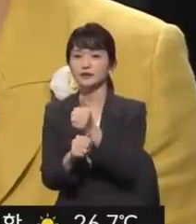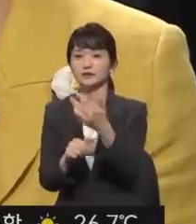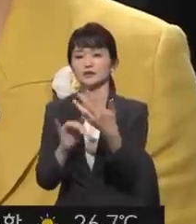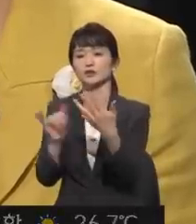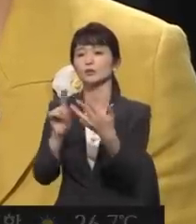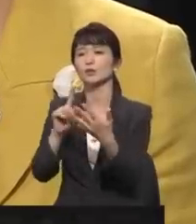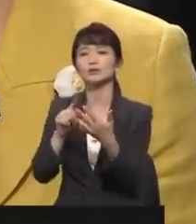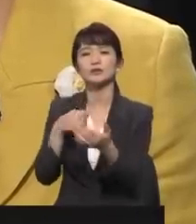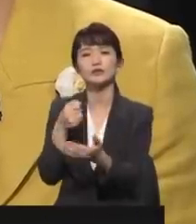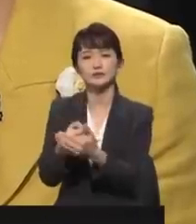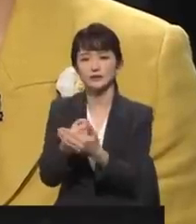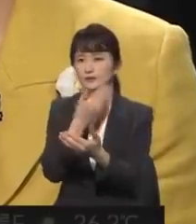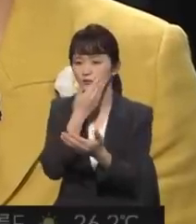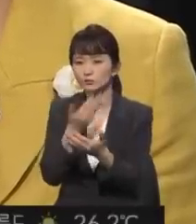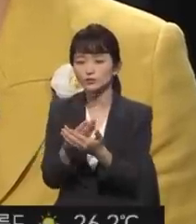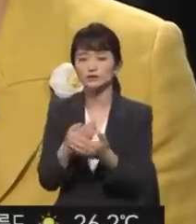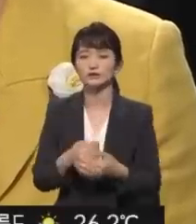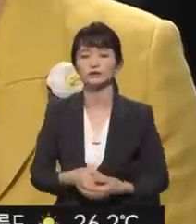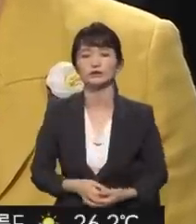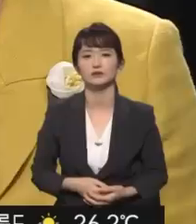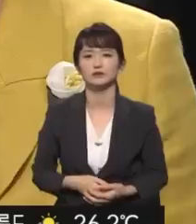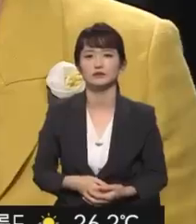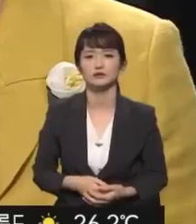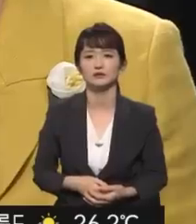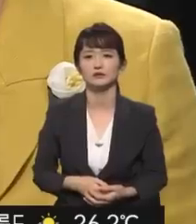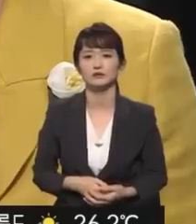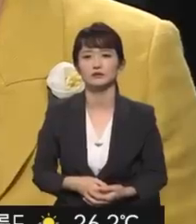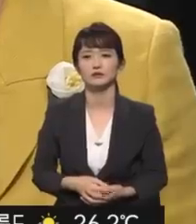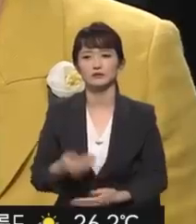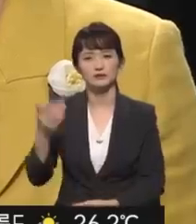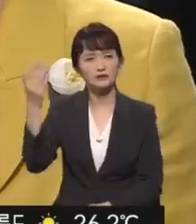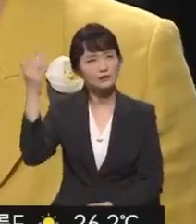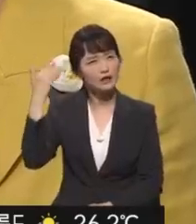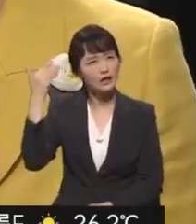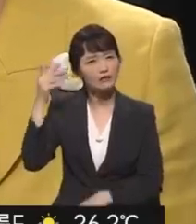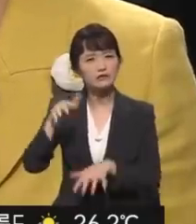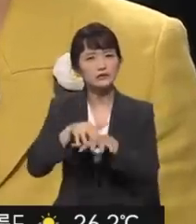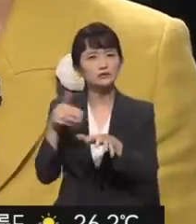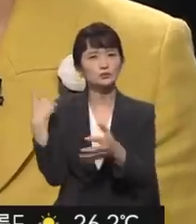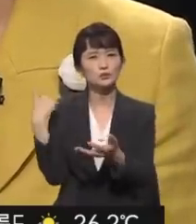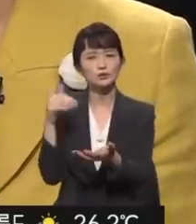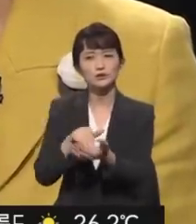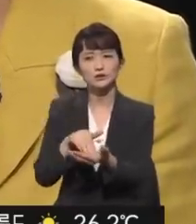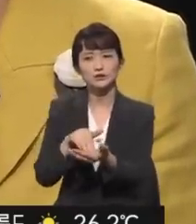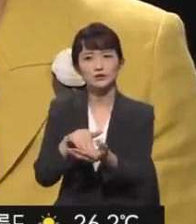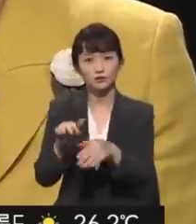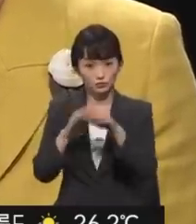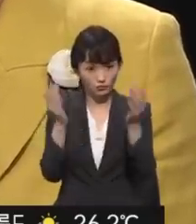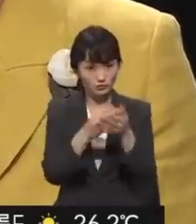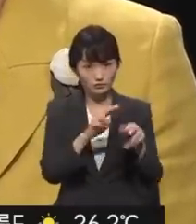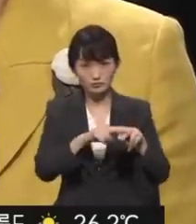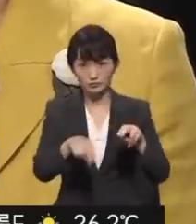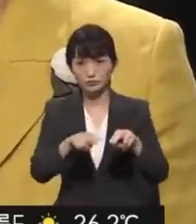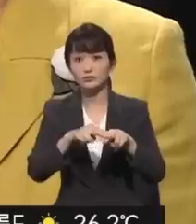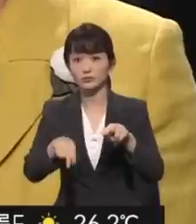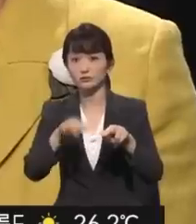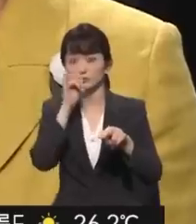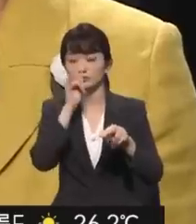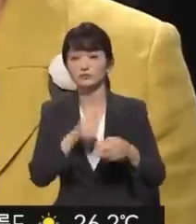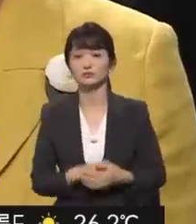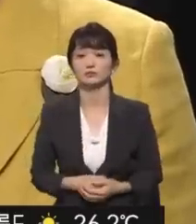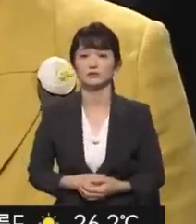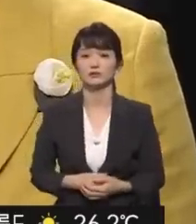중요하고 거기서 이제 아까 말씀 하신다 요 금 과거 채 다시 복귀할 수밖에 없다 서모 총 4탄 한데 뭐 이럴 수도 있겠죠